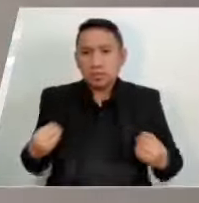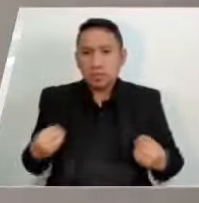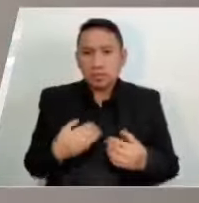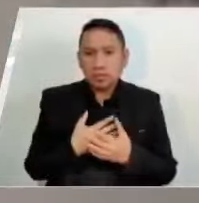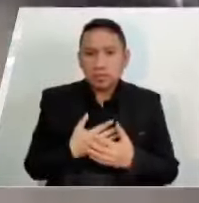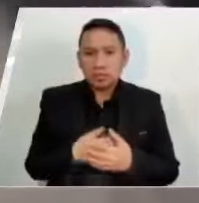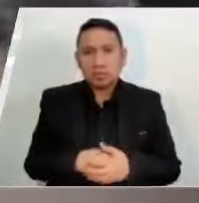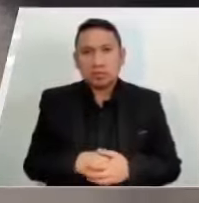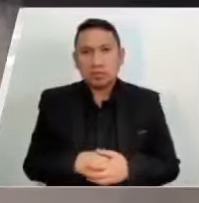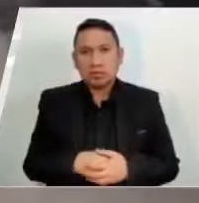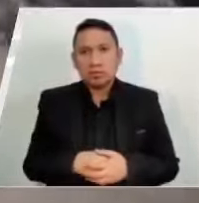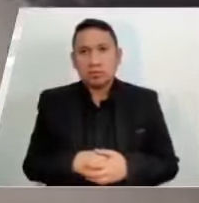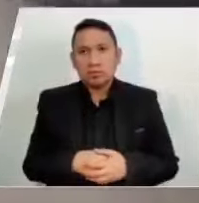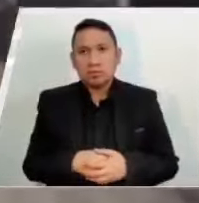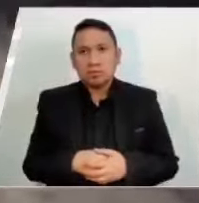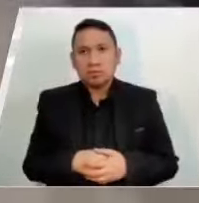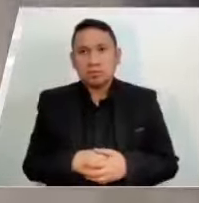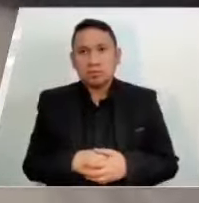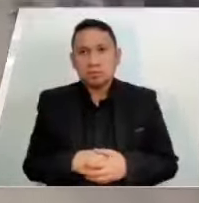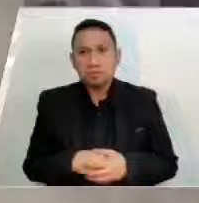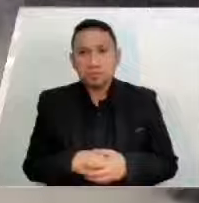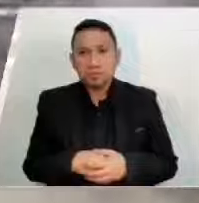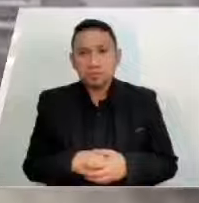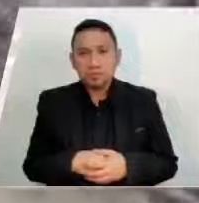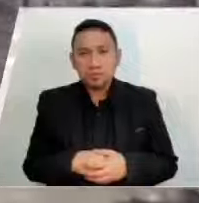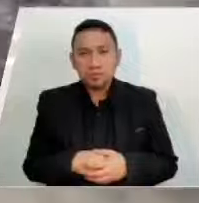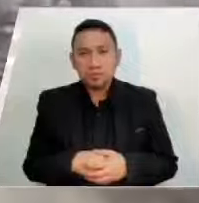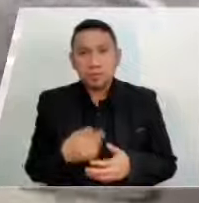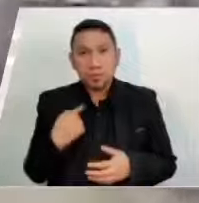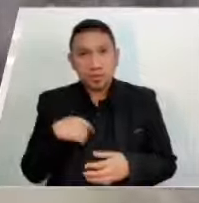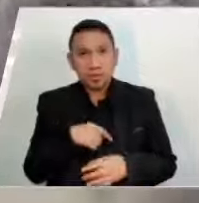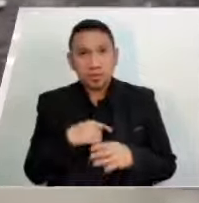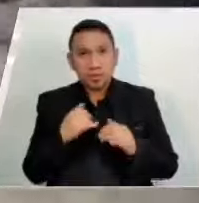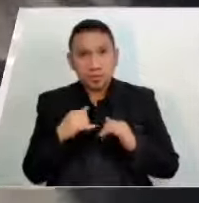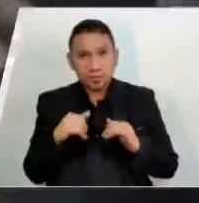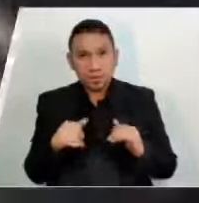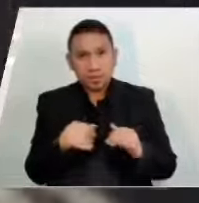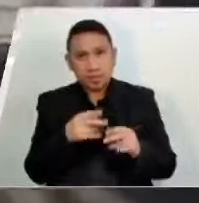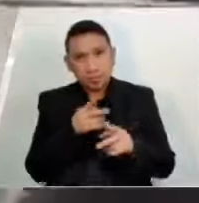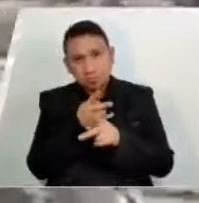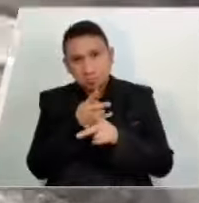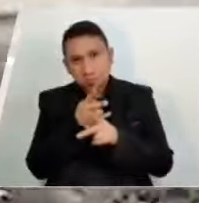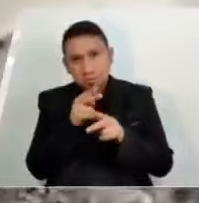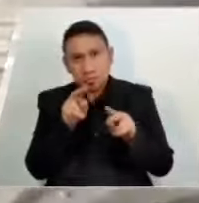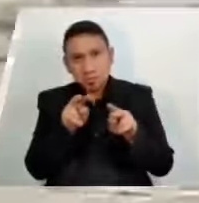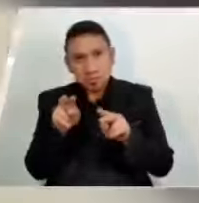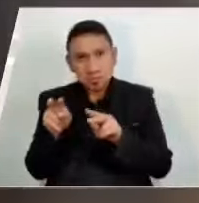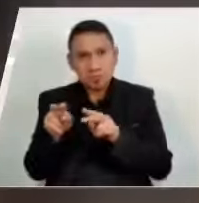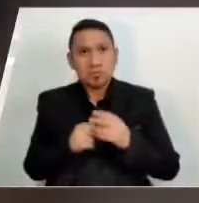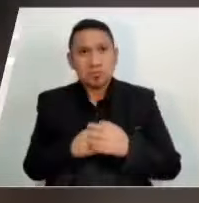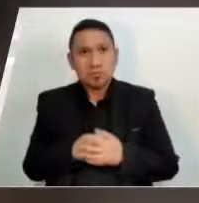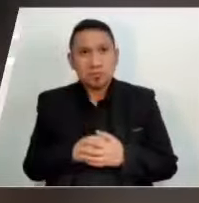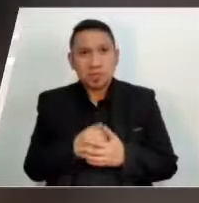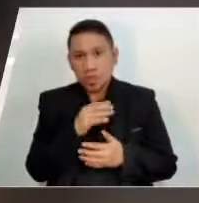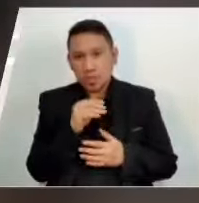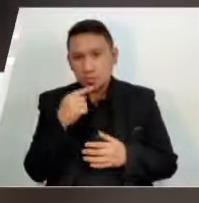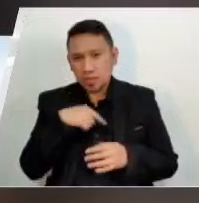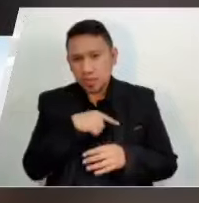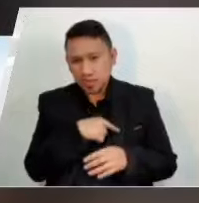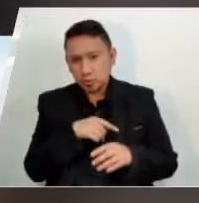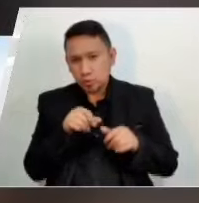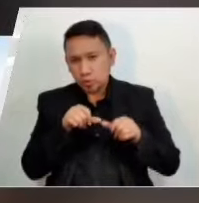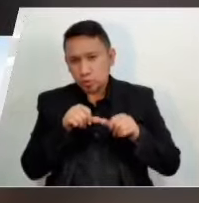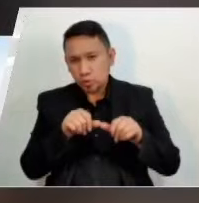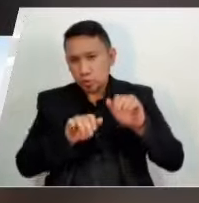wala pang reported damages or monitored. We're ongoing kasi yung assessment ng mga agencies. Naramdaman din